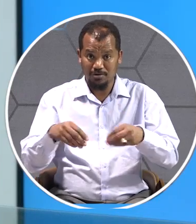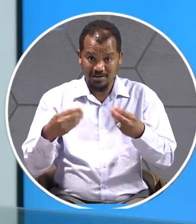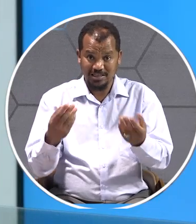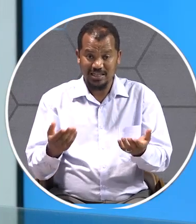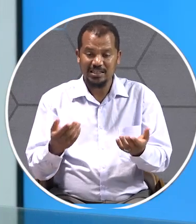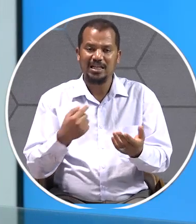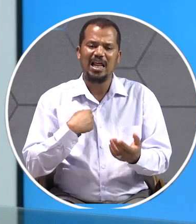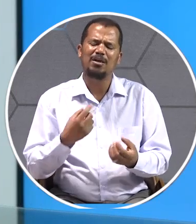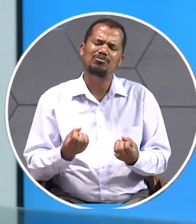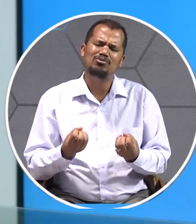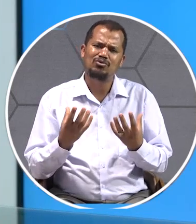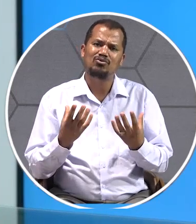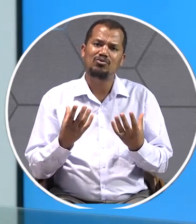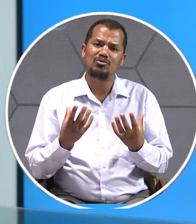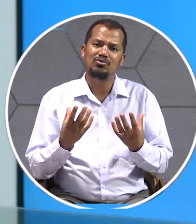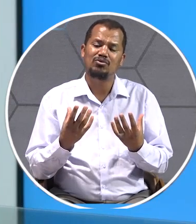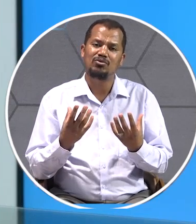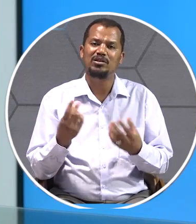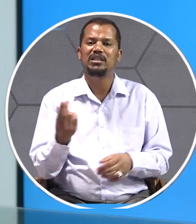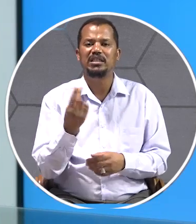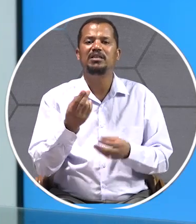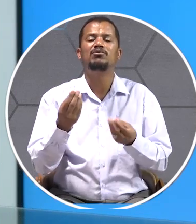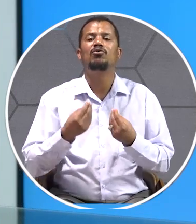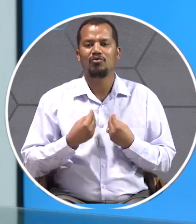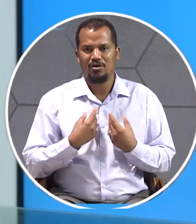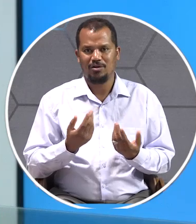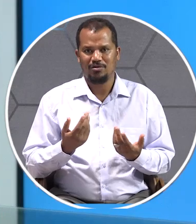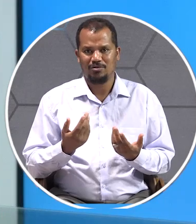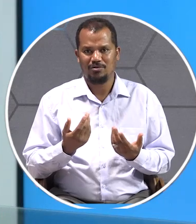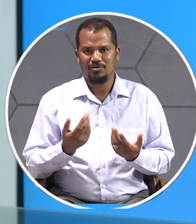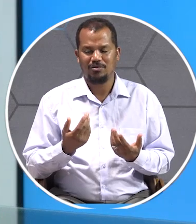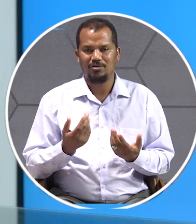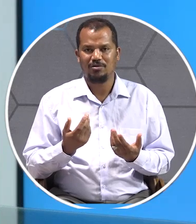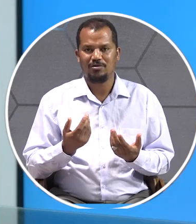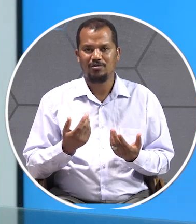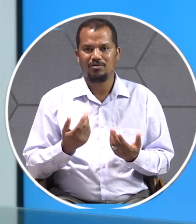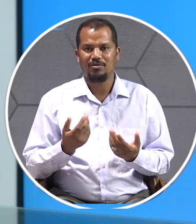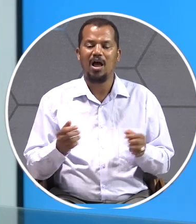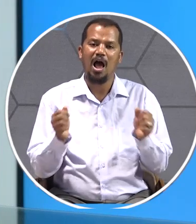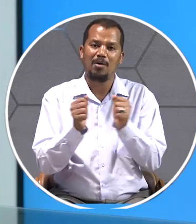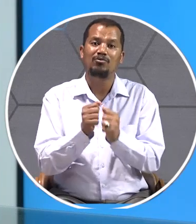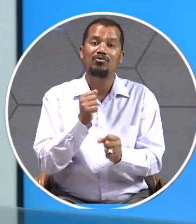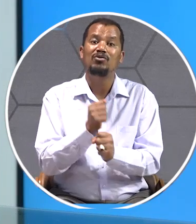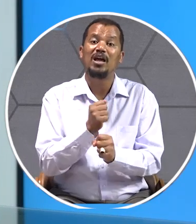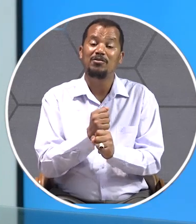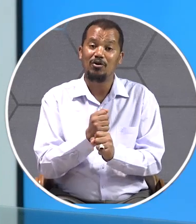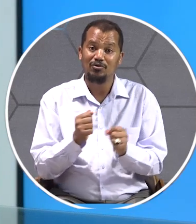በመስጠት ያ ለእኔ ብዙ ጥቅም ሰጥቶኛል። ሩቅ አይደለሁም ከአብሮኝ